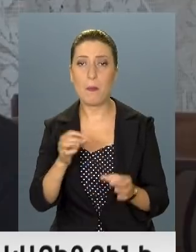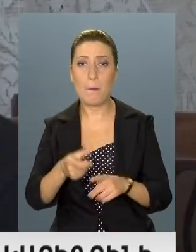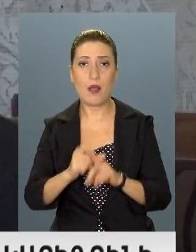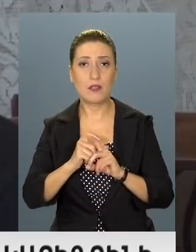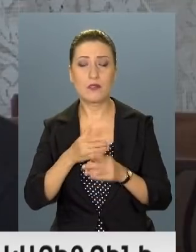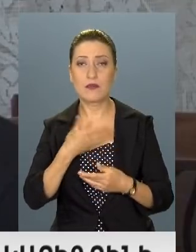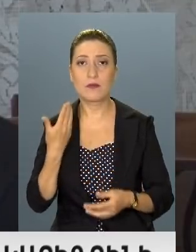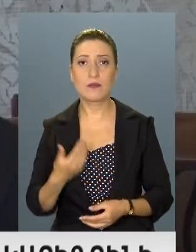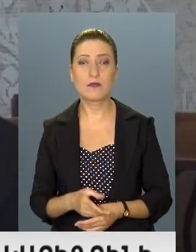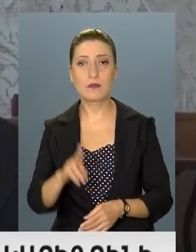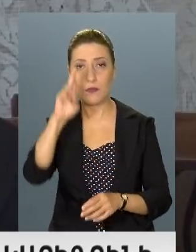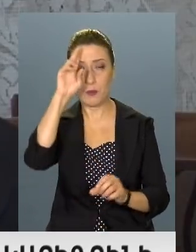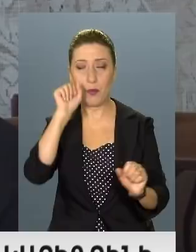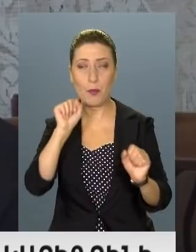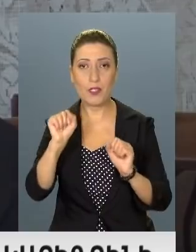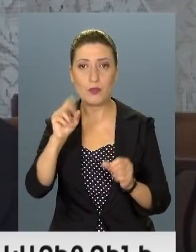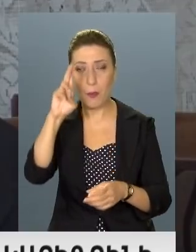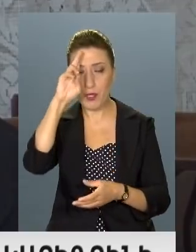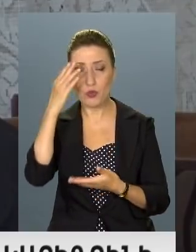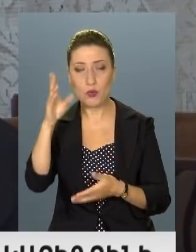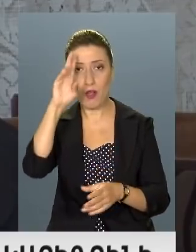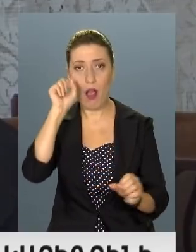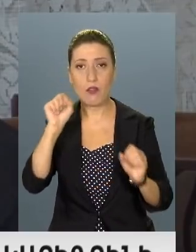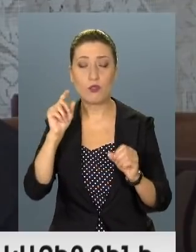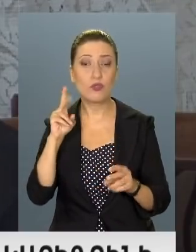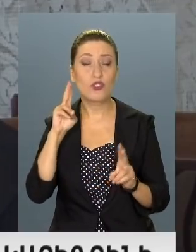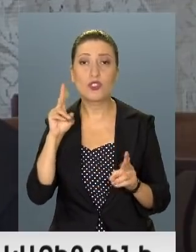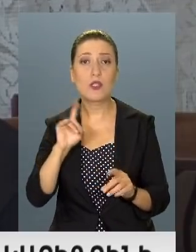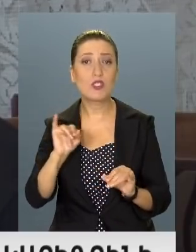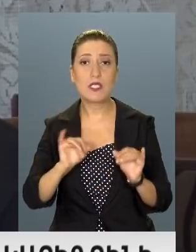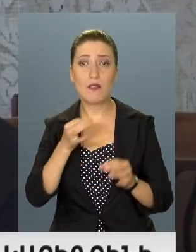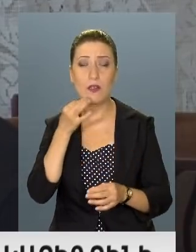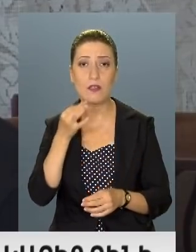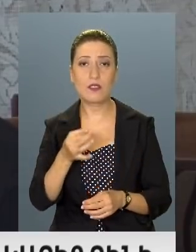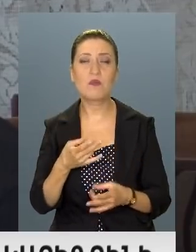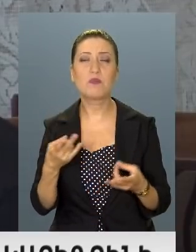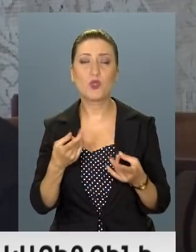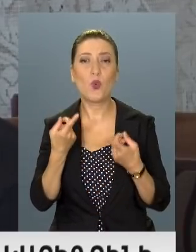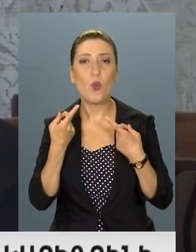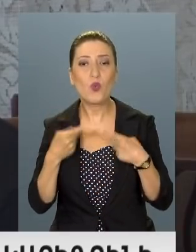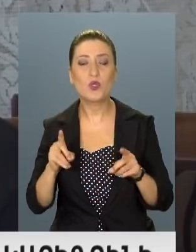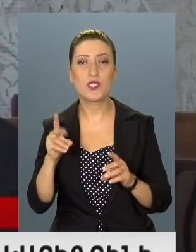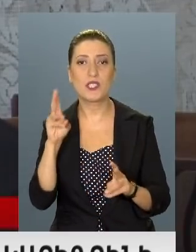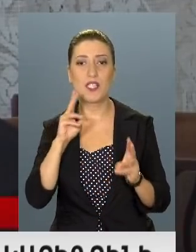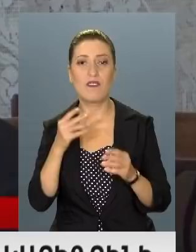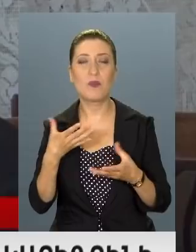Պետությունը, կառավարությունը, չգիտեմ ոնց ասեմ, մի քիչ այլ ձև վերաբերվում մարդկանց հետ,